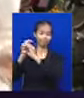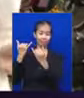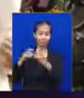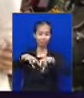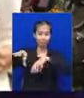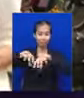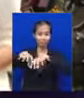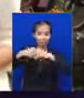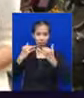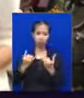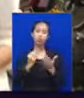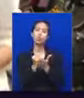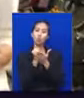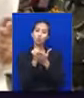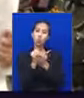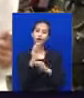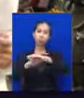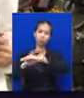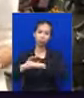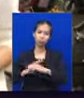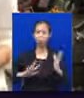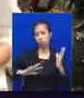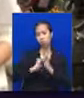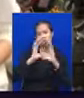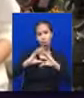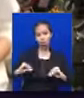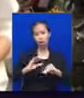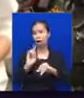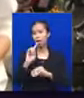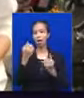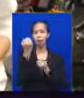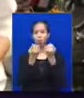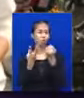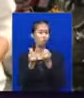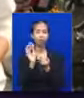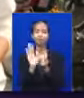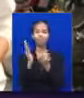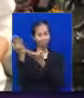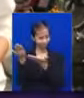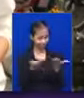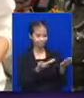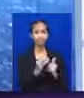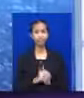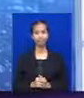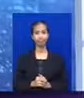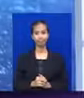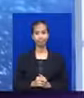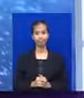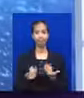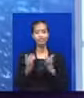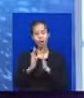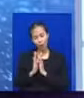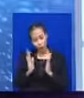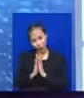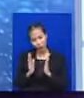รณรงค์ลดอุบัติเหตุนั้นสามารถทำได้แค่คุณผู้ชมนั้นไม่ขับรถเร็วค่ะช่วงนี้กลับไปทางสถานีค่ะ ขอ